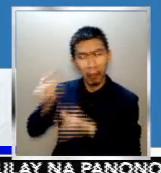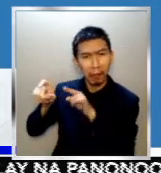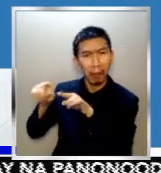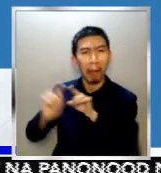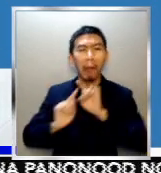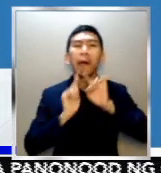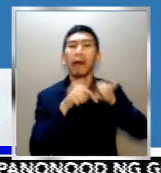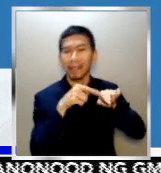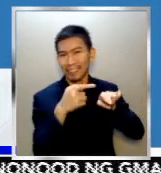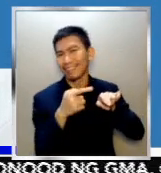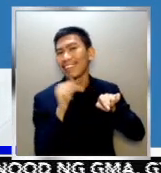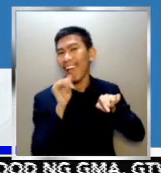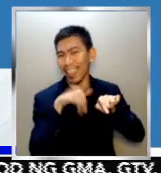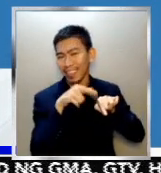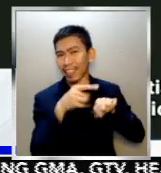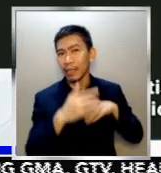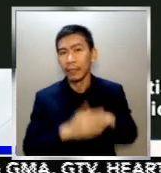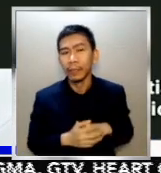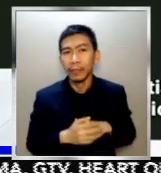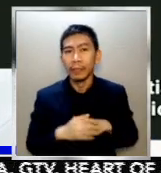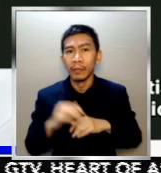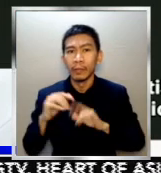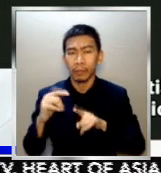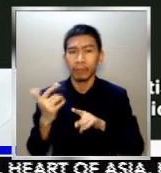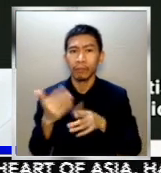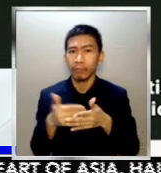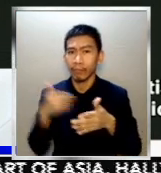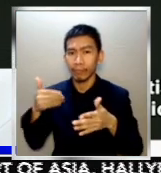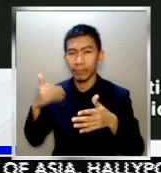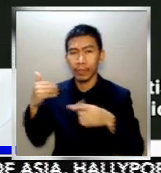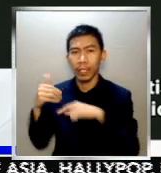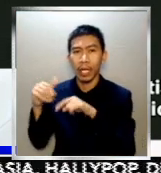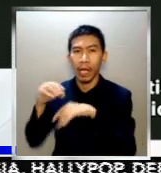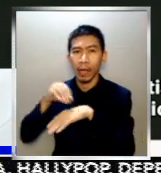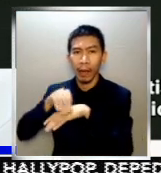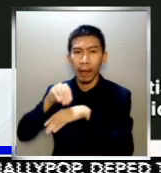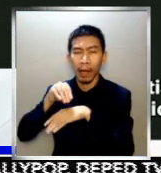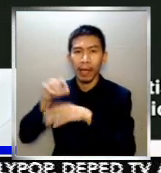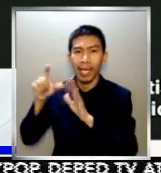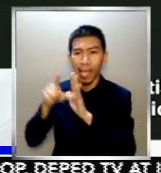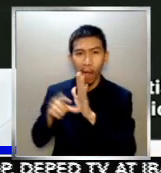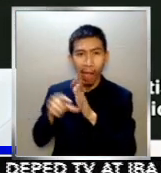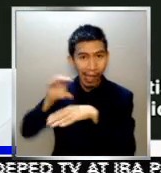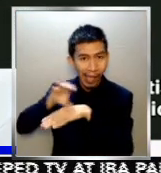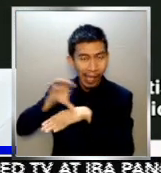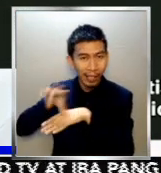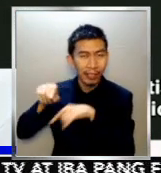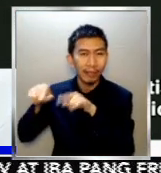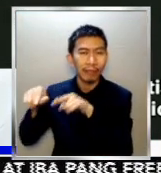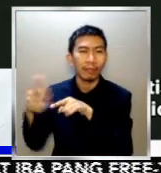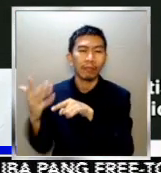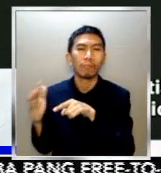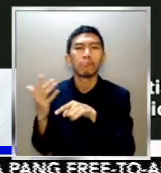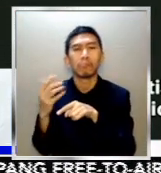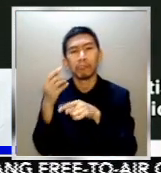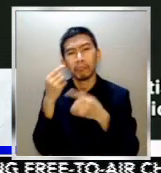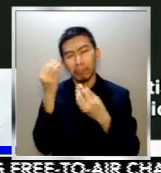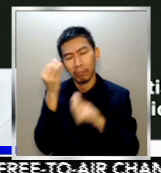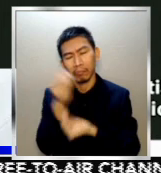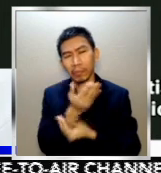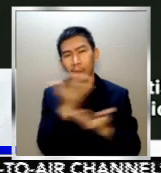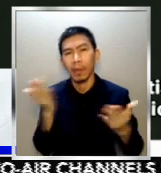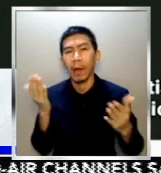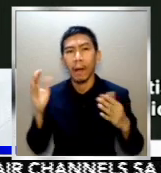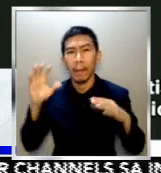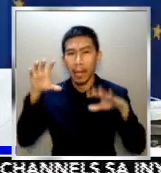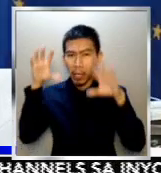posisyon. Bago nito, sinabi ni Chief Presidential Legal Counsel Salvador Panelo sa isang panayam na magiging bukas lang daw si Pangulo